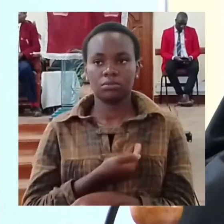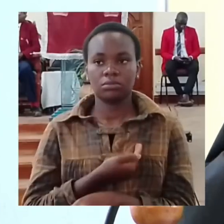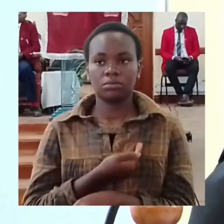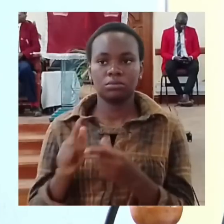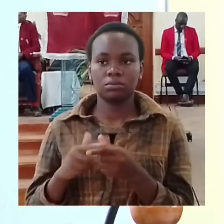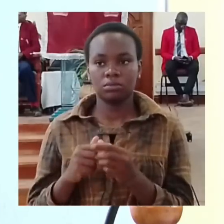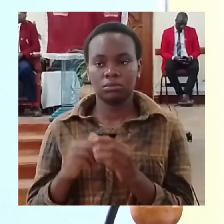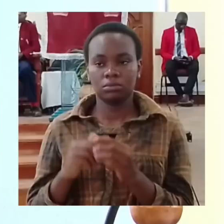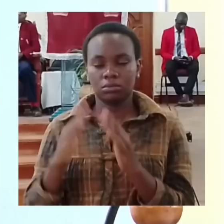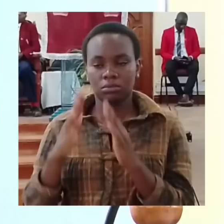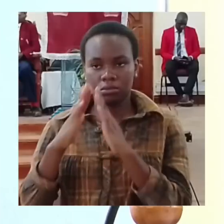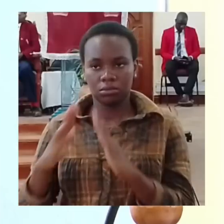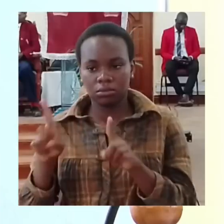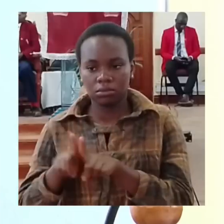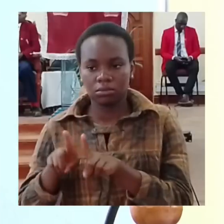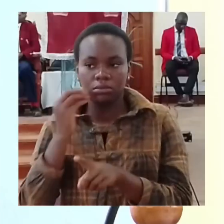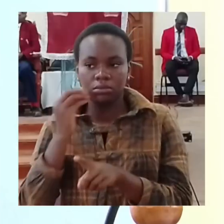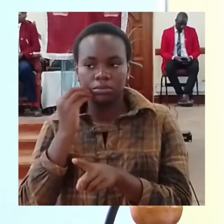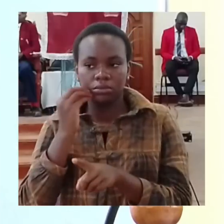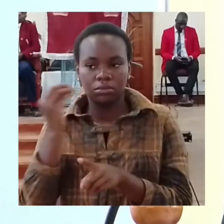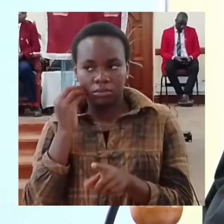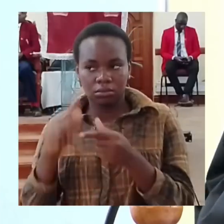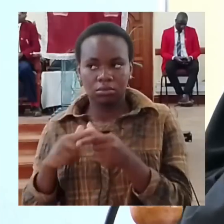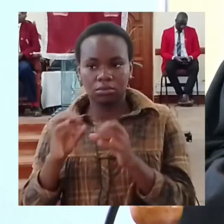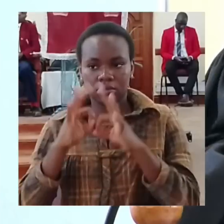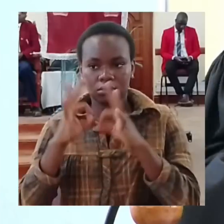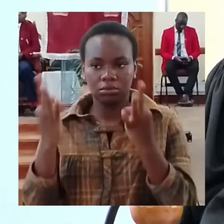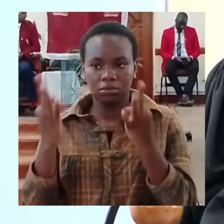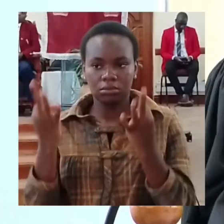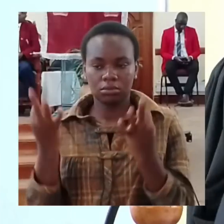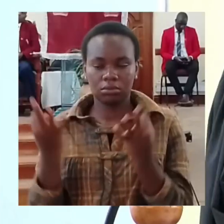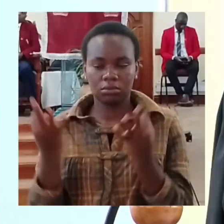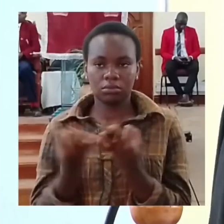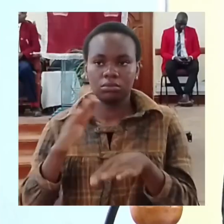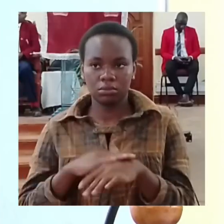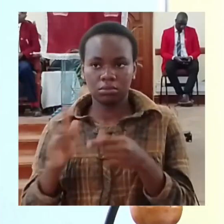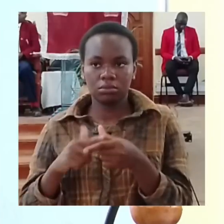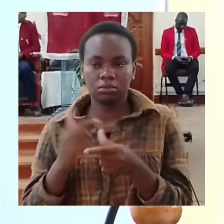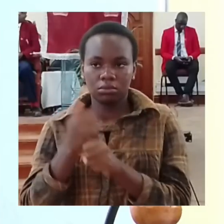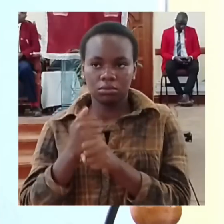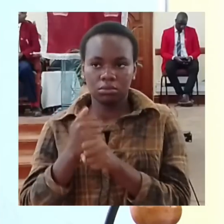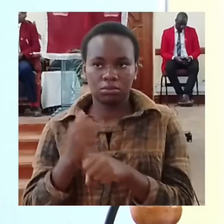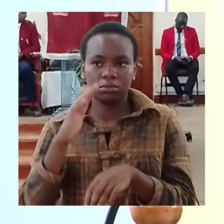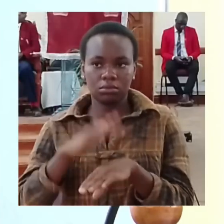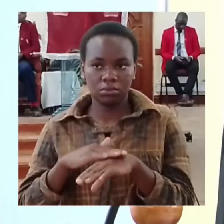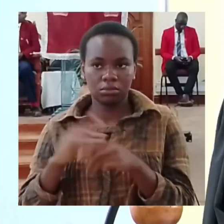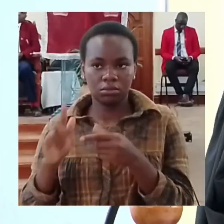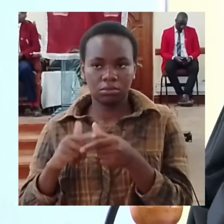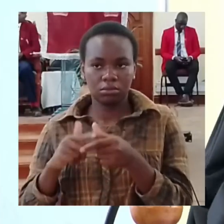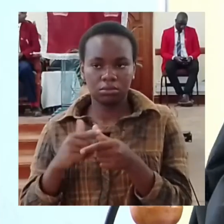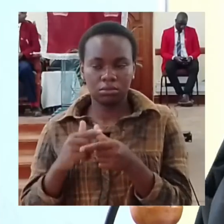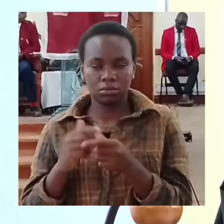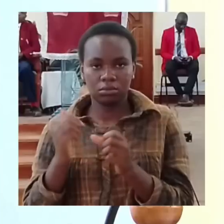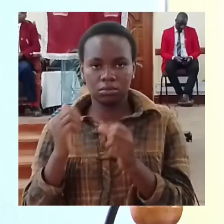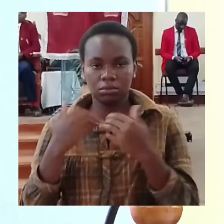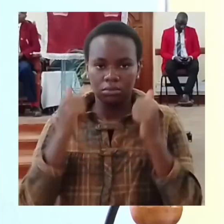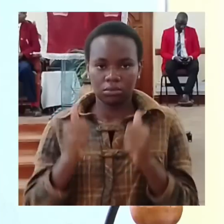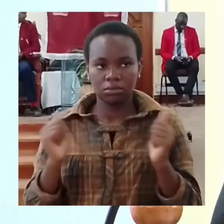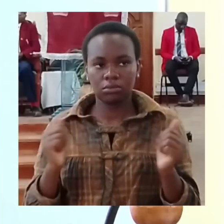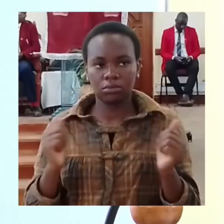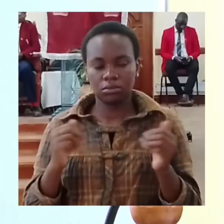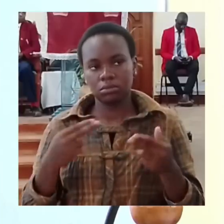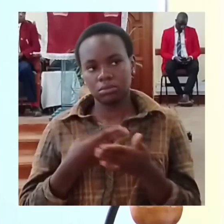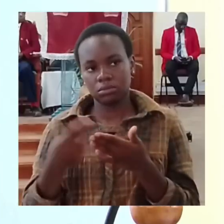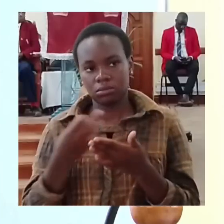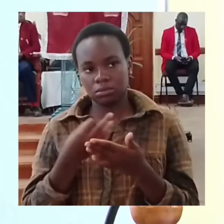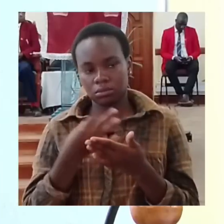mĩciĩ mĩega, tũkagĩa na ciana njega, tũkagĩa na mawĩra mega, tukarugama wega thiini wa honokio,